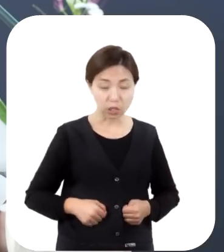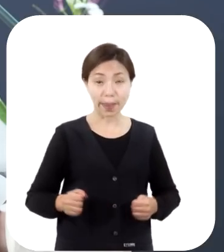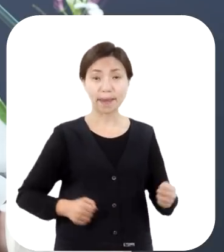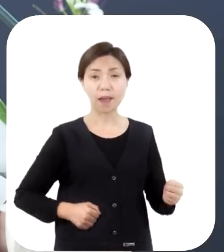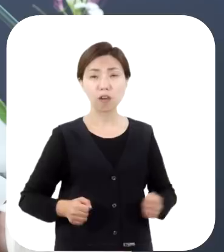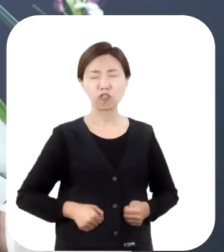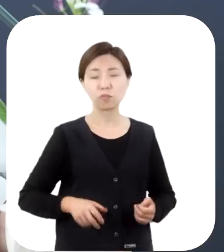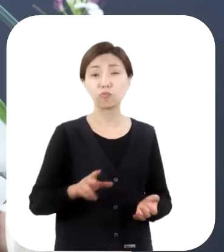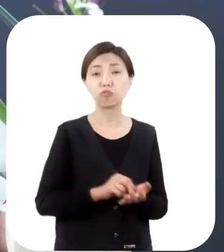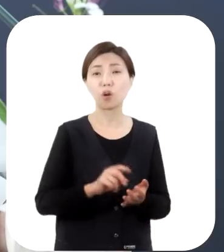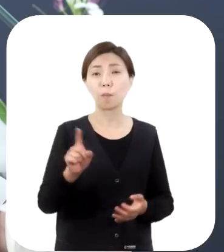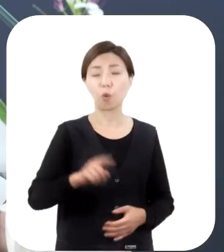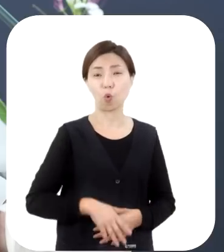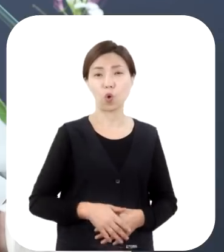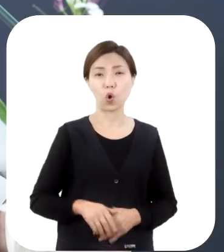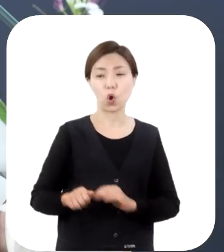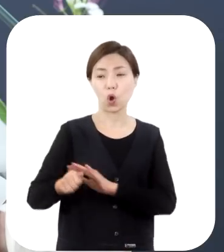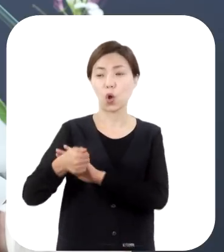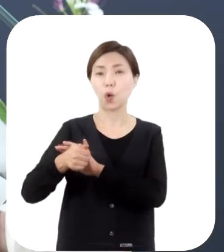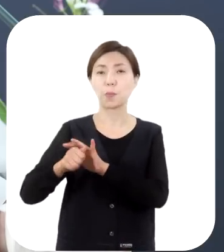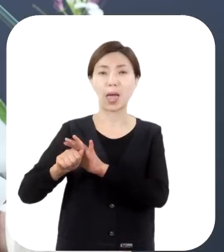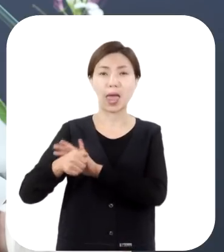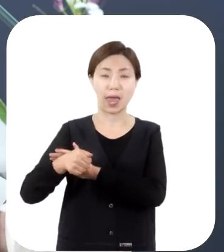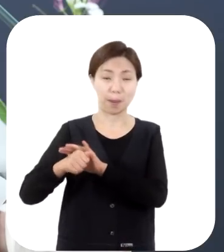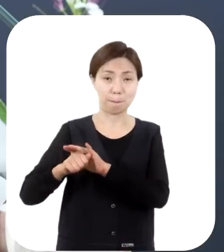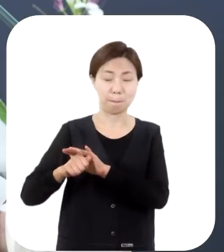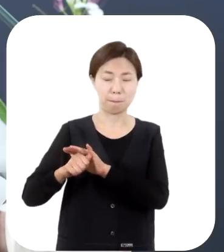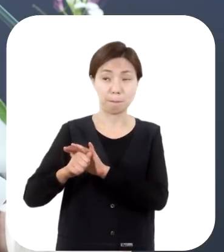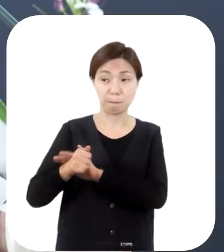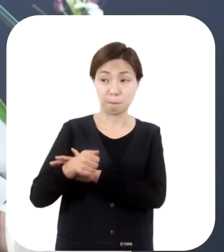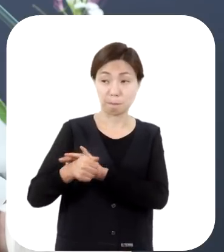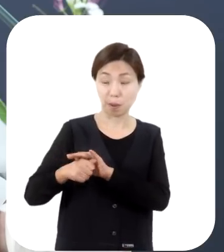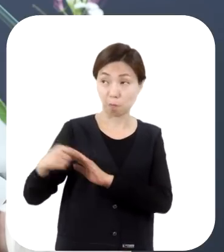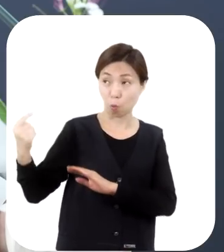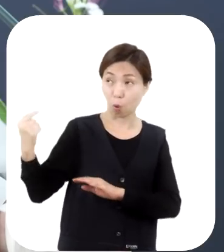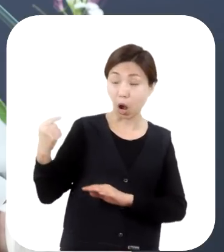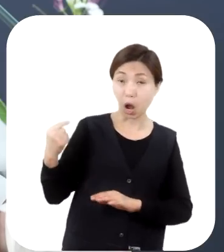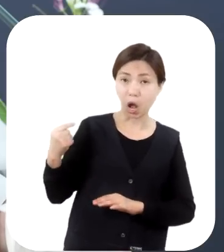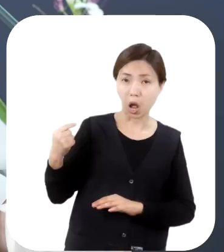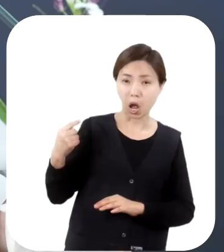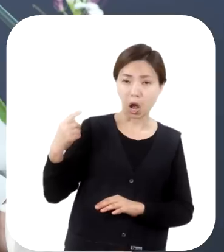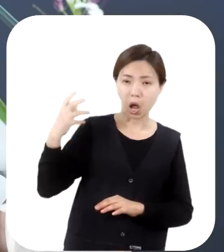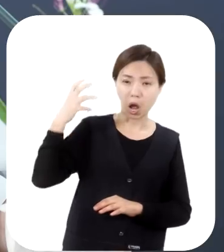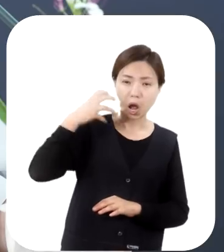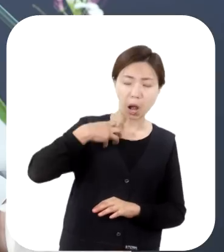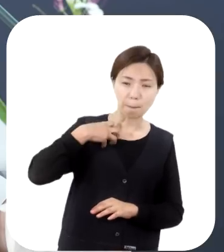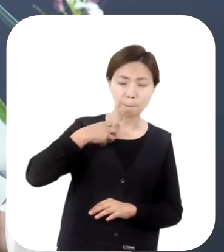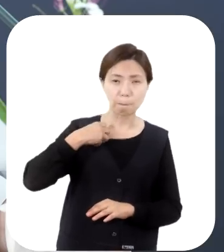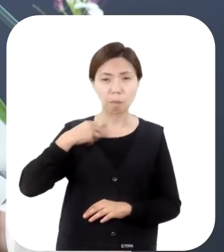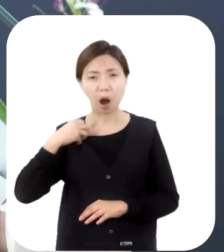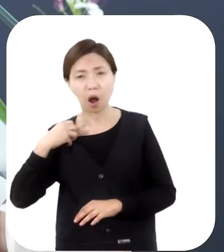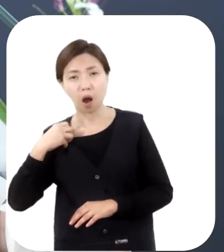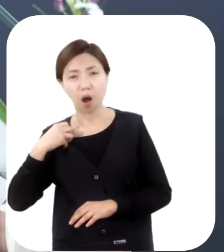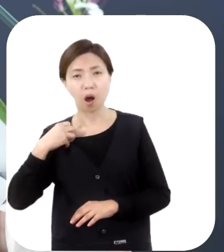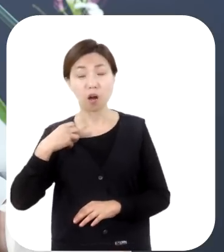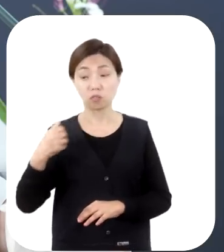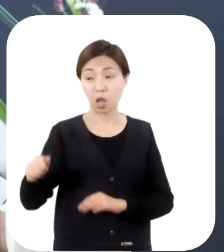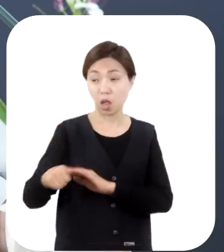그런데 개구리의 큰 문제는 뱀이에요, 뱀. 뱀만 없다면